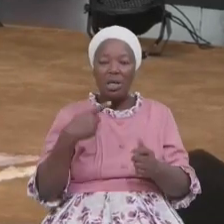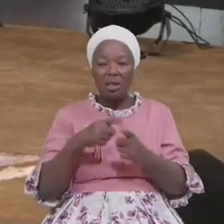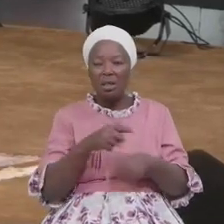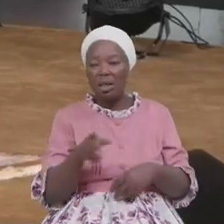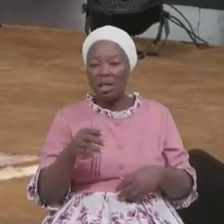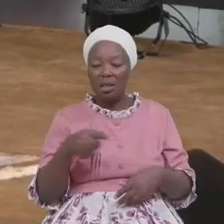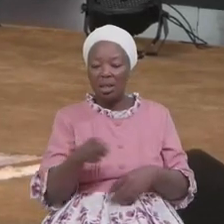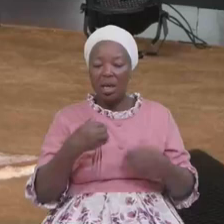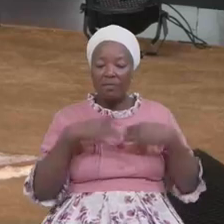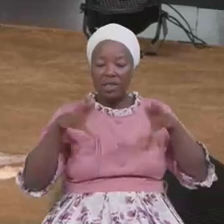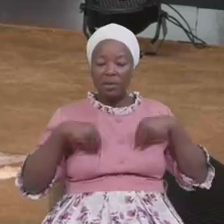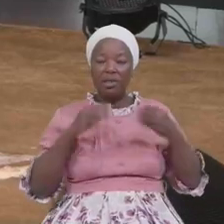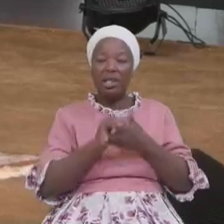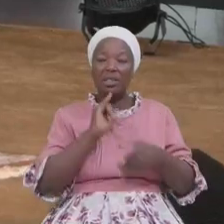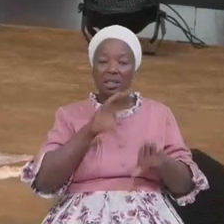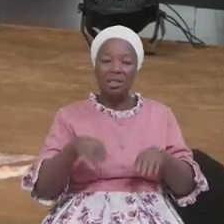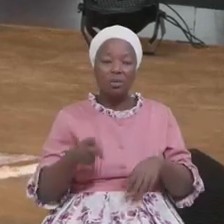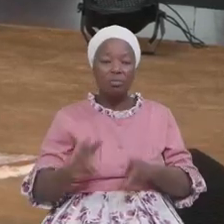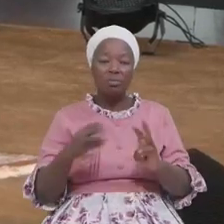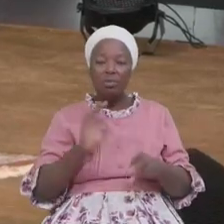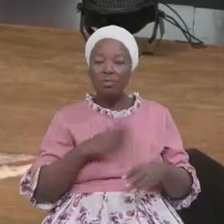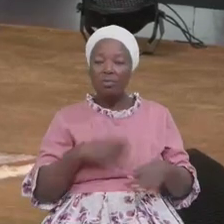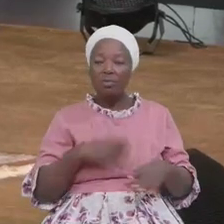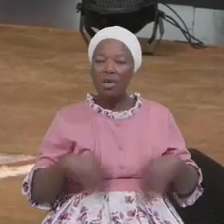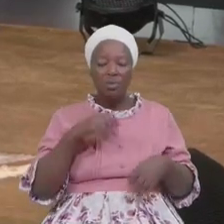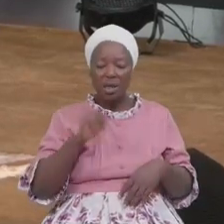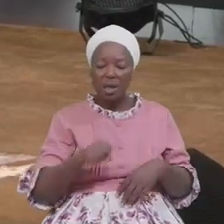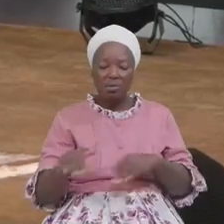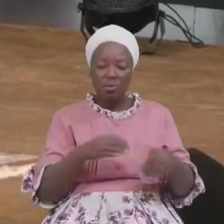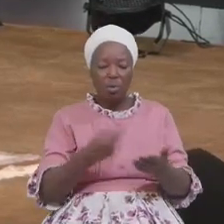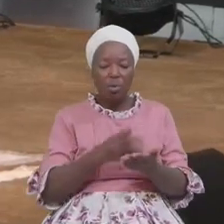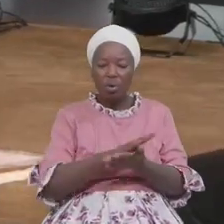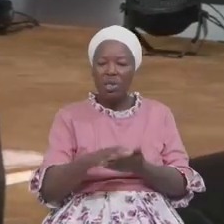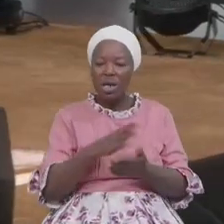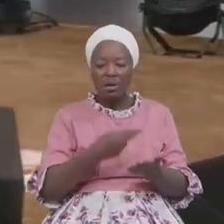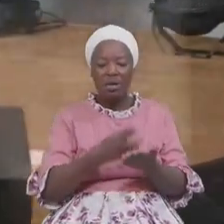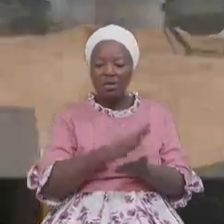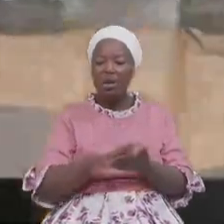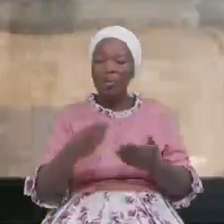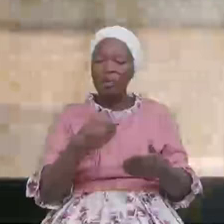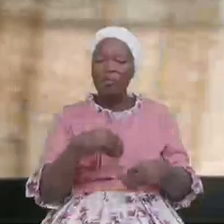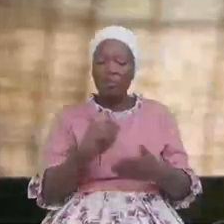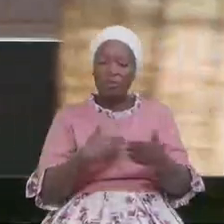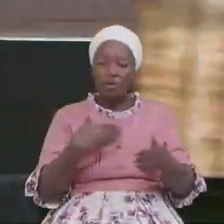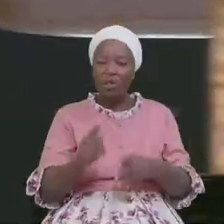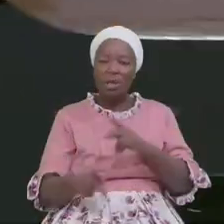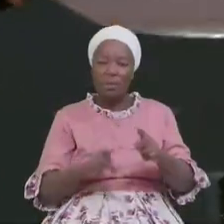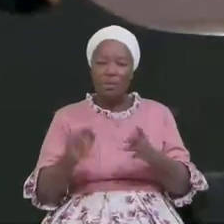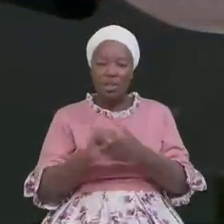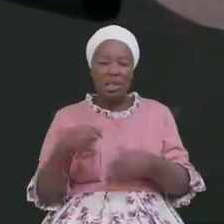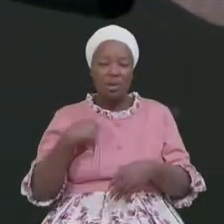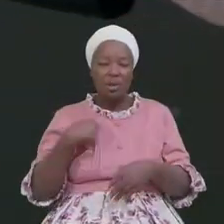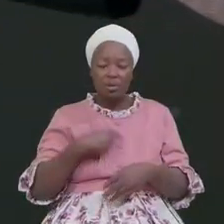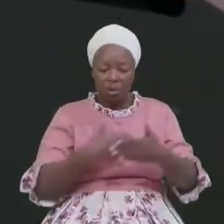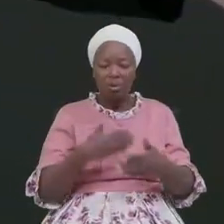Ils acceptent notre manière de vivre. Nous pouvons être juste et saint aux yeux de ceux-là avec qui nous sommes familiers.